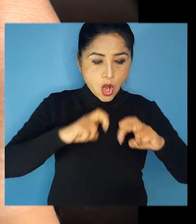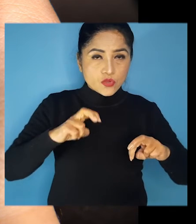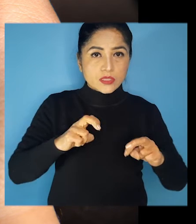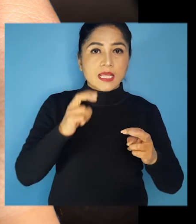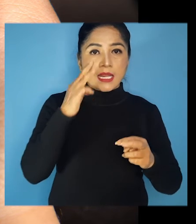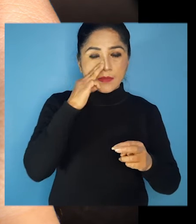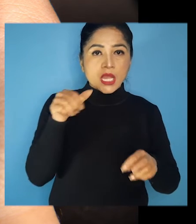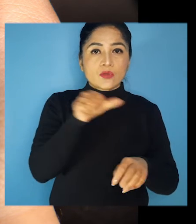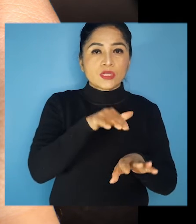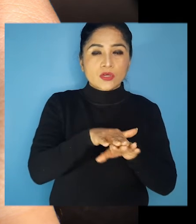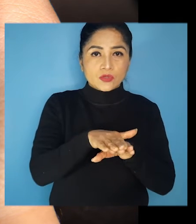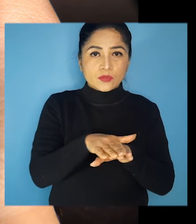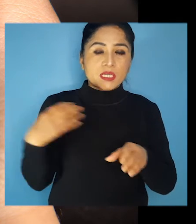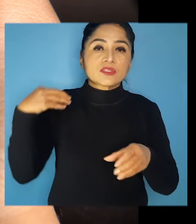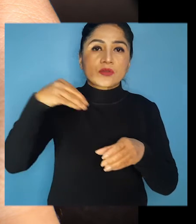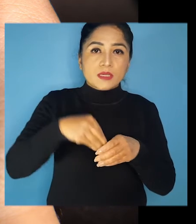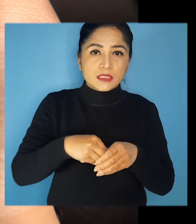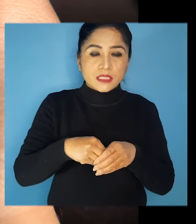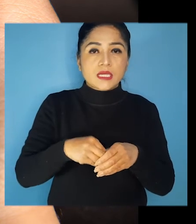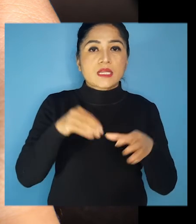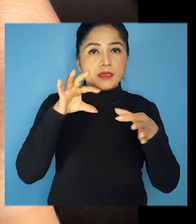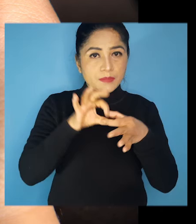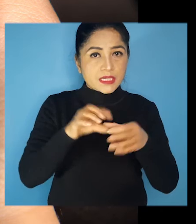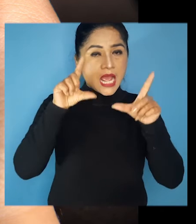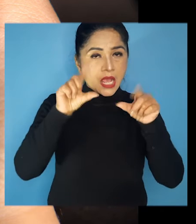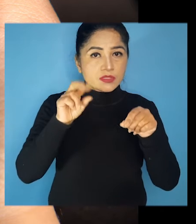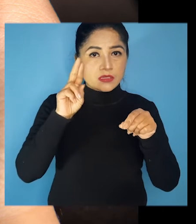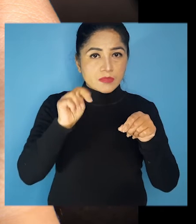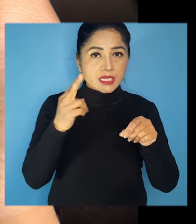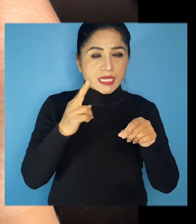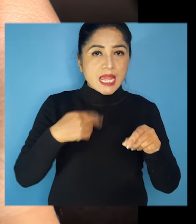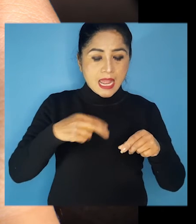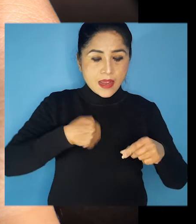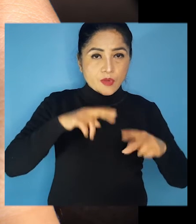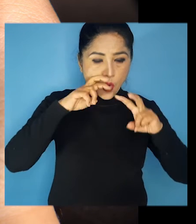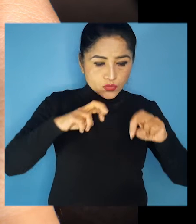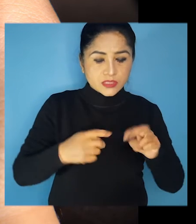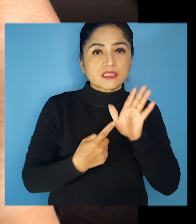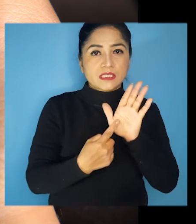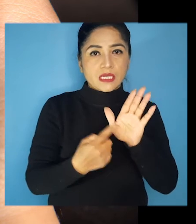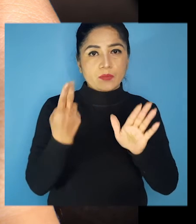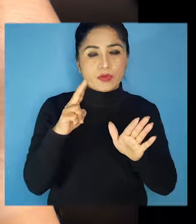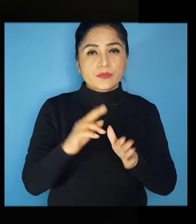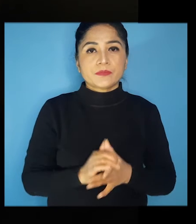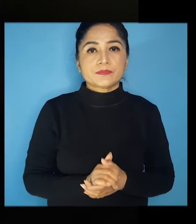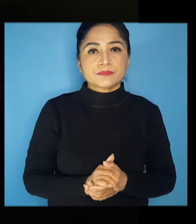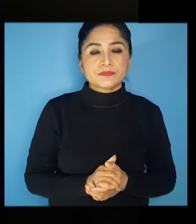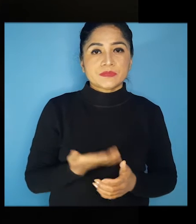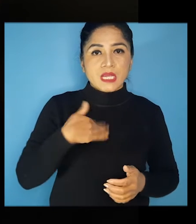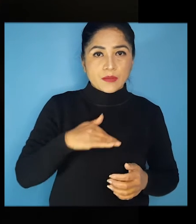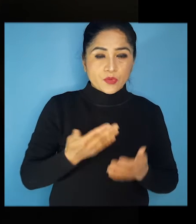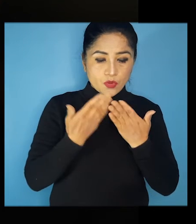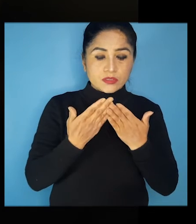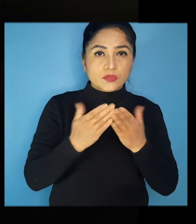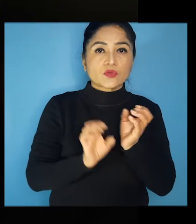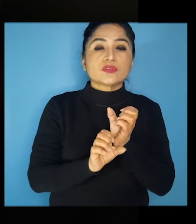अनुसन्धानमा उनीहरूको पनि सहभागिता सम्भव र आवश्यक रहेका हाम्रो अनुसन्धानले देखाउँछ हाम्रो